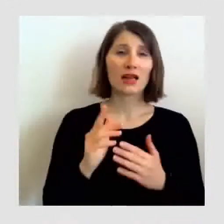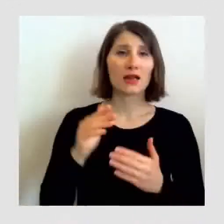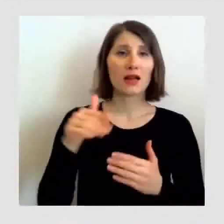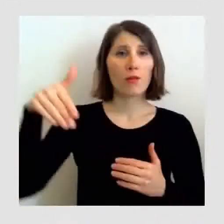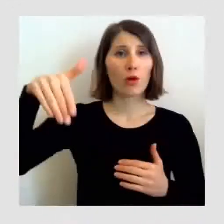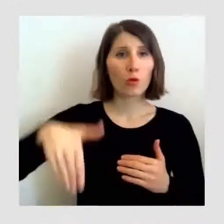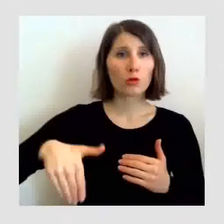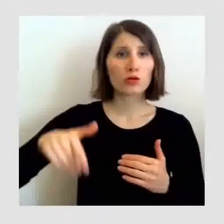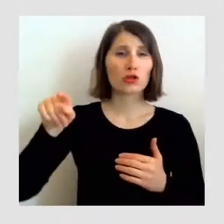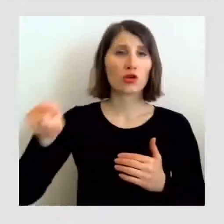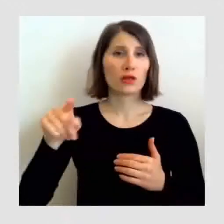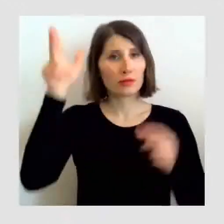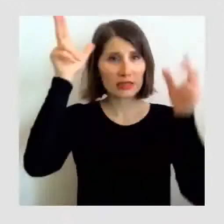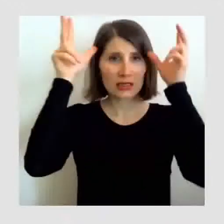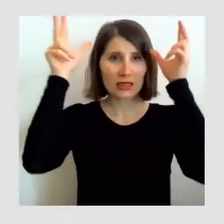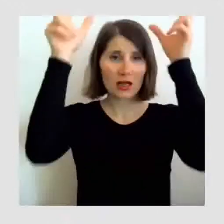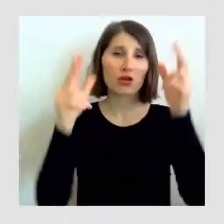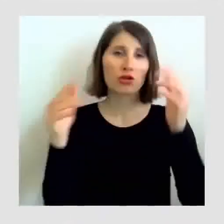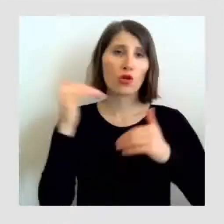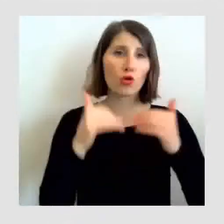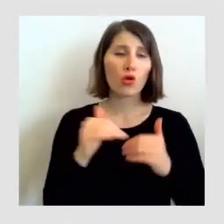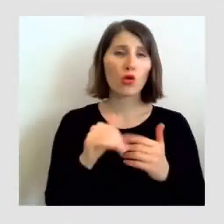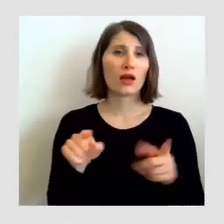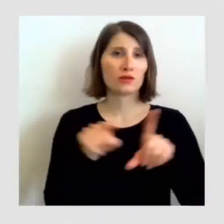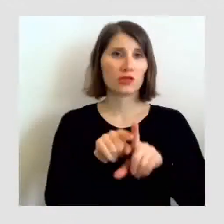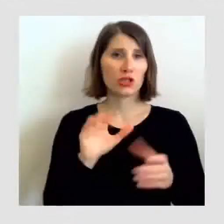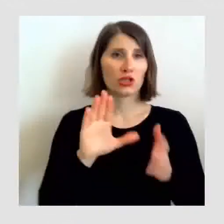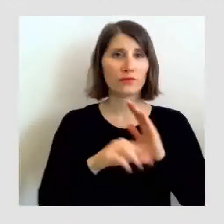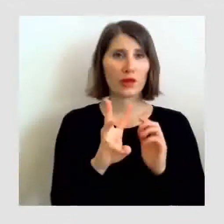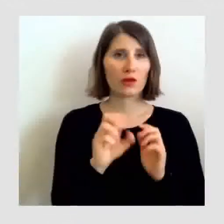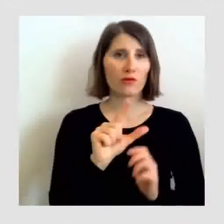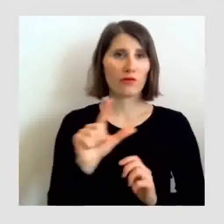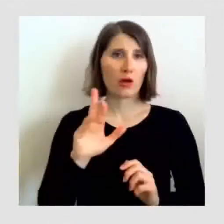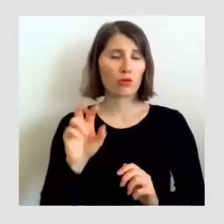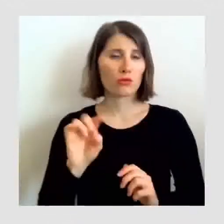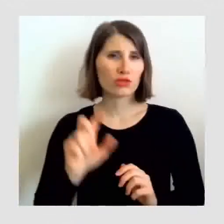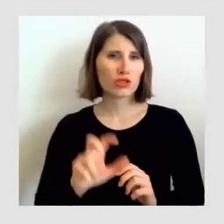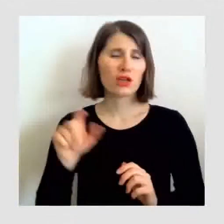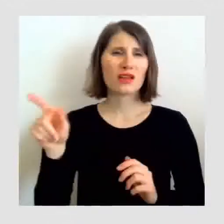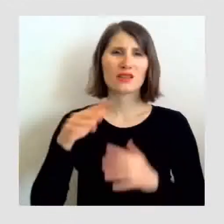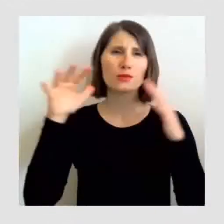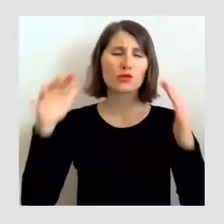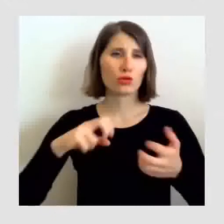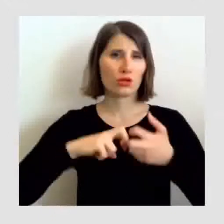subregiony jeleniogórskie oraz subregion bałbrzyski, które zmagają się z bardzo dużymi problemami